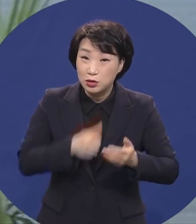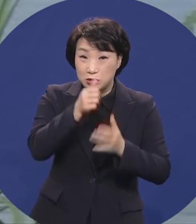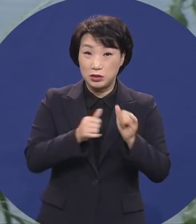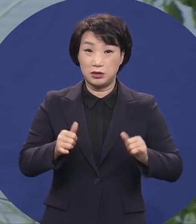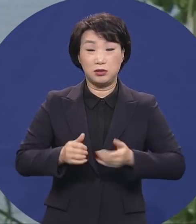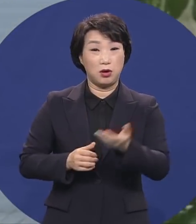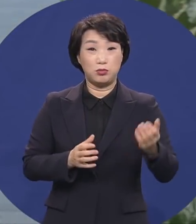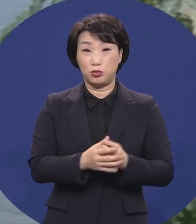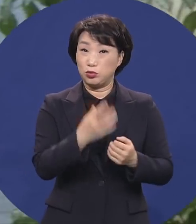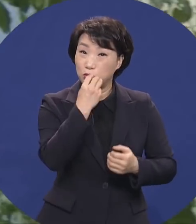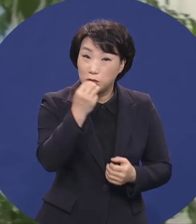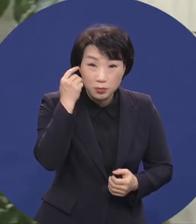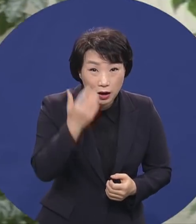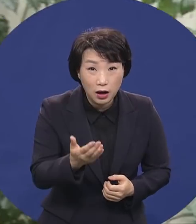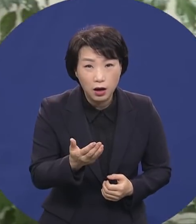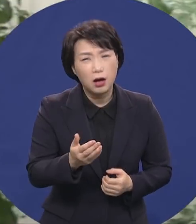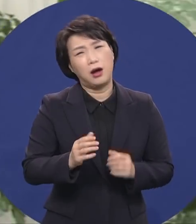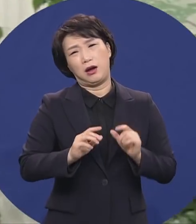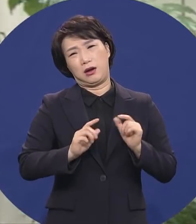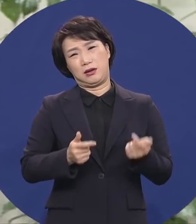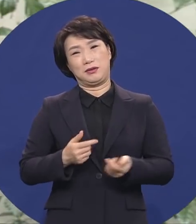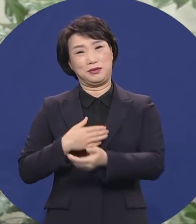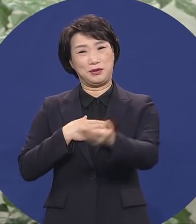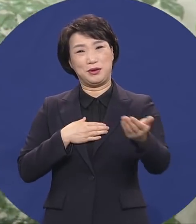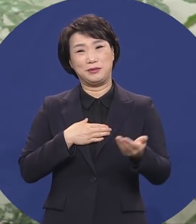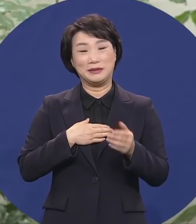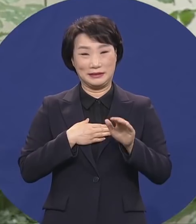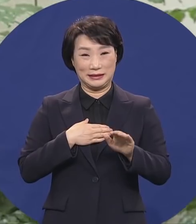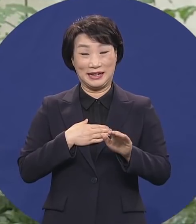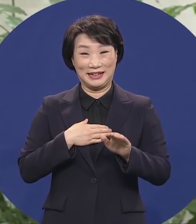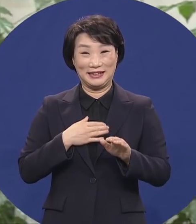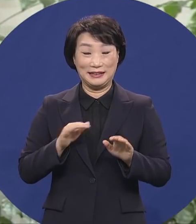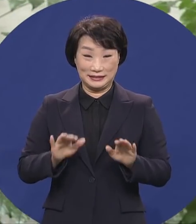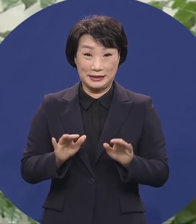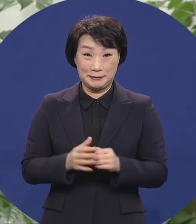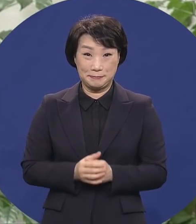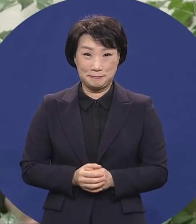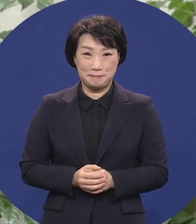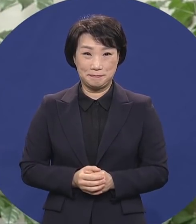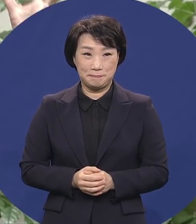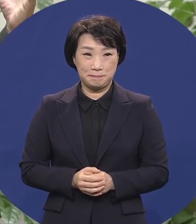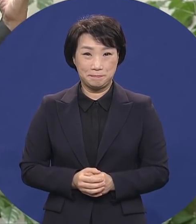있어? 여러분, 사람이요